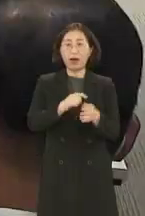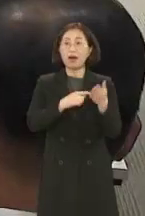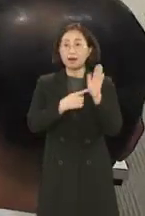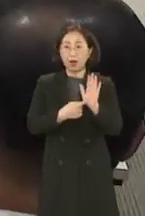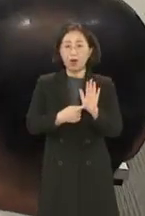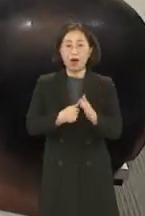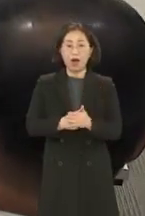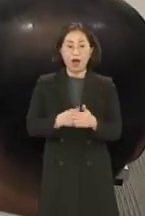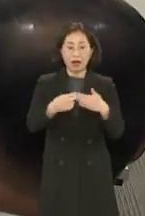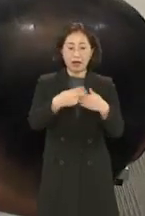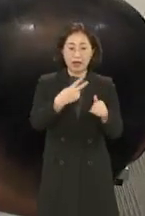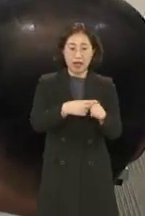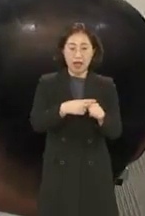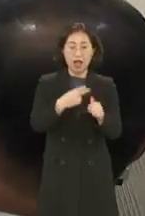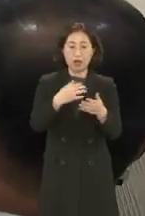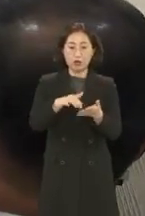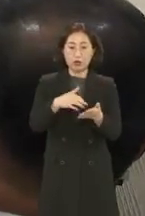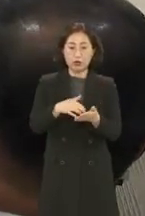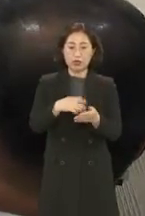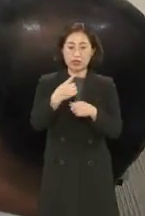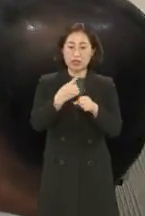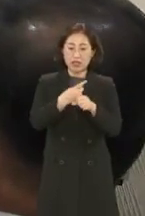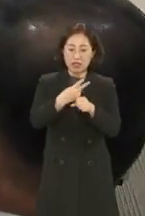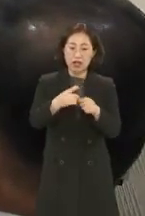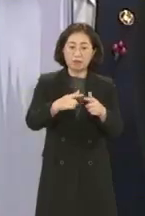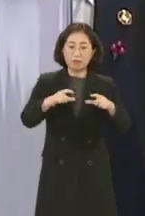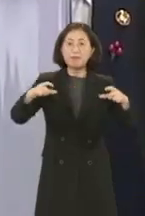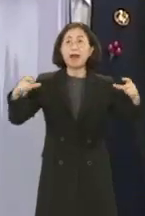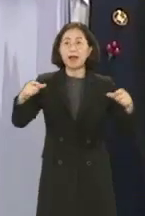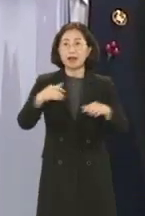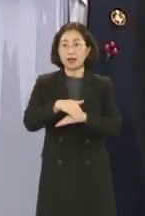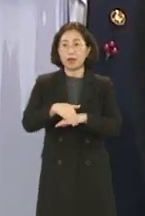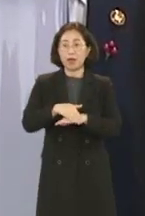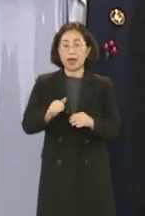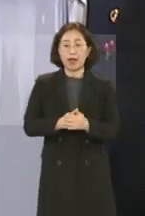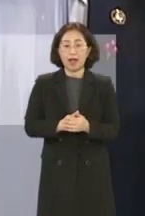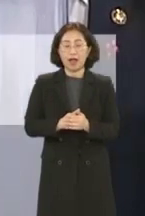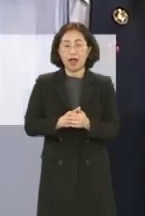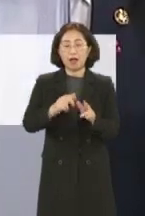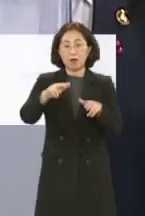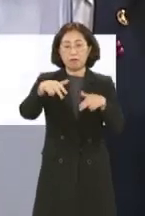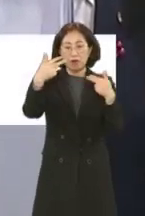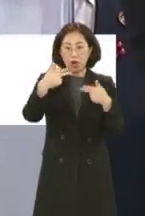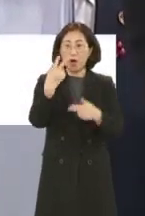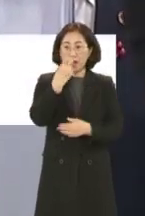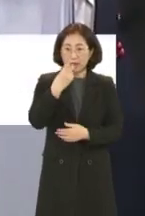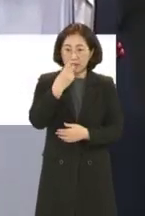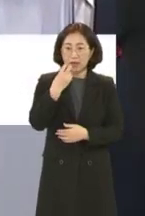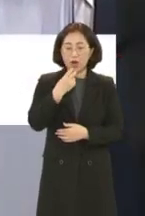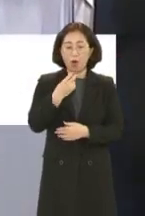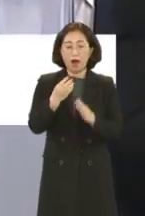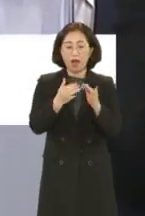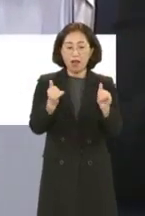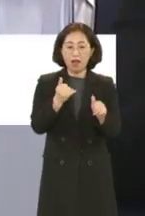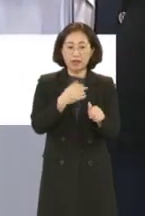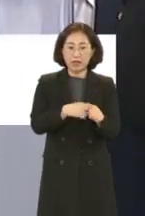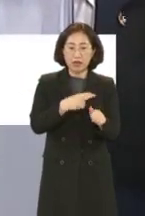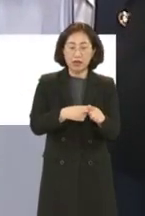만큼 의대 정원을 연차적으로 확대한다는 겁니다. 비대면 진료 제도화, 의대 인력 확충